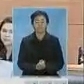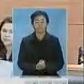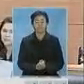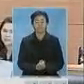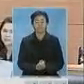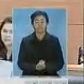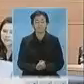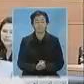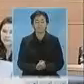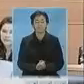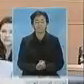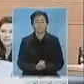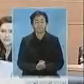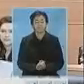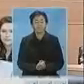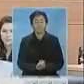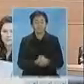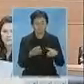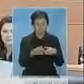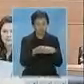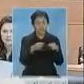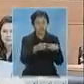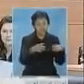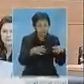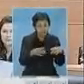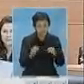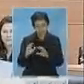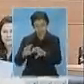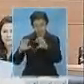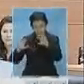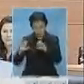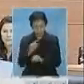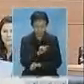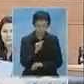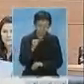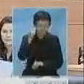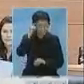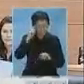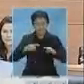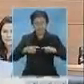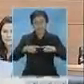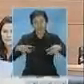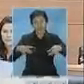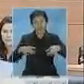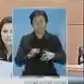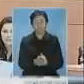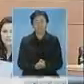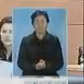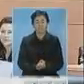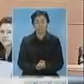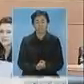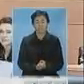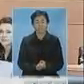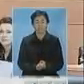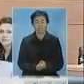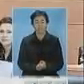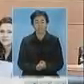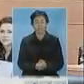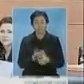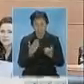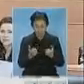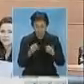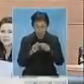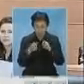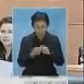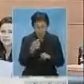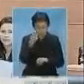ค้านก็เป็นความจริงอีกด้านหนึ่งแต่ท่ามกลางคววามจริงที่สวนทางและปะทะกันอยู่ตลอด